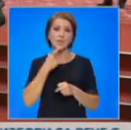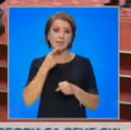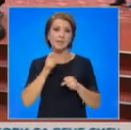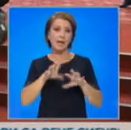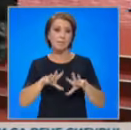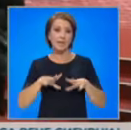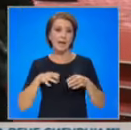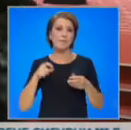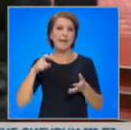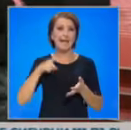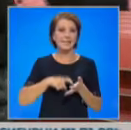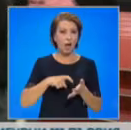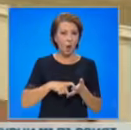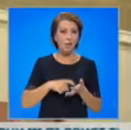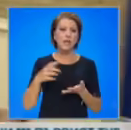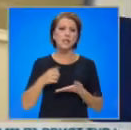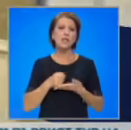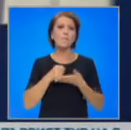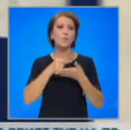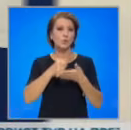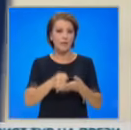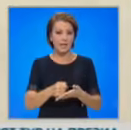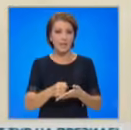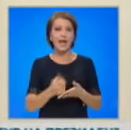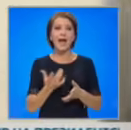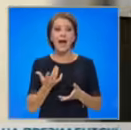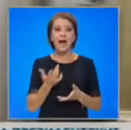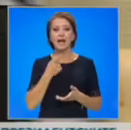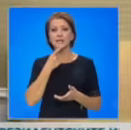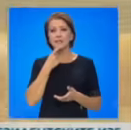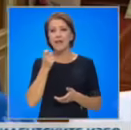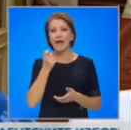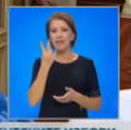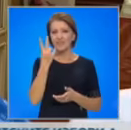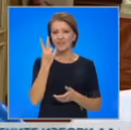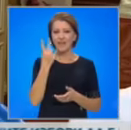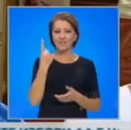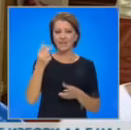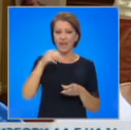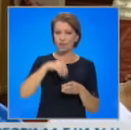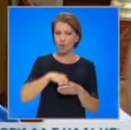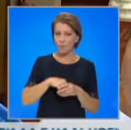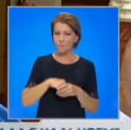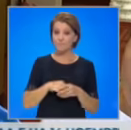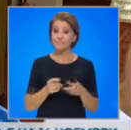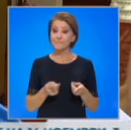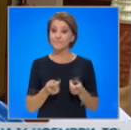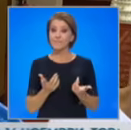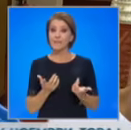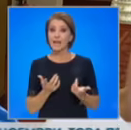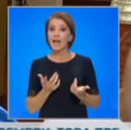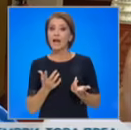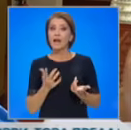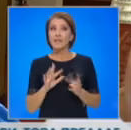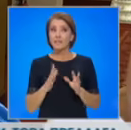за съдебната власт. А за вариант избори 2 в 1 имат различни аргументи. Първо, ще спести ни огромни пари държавни